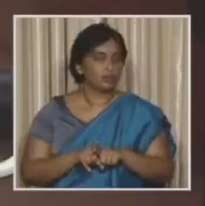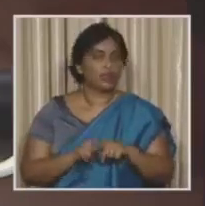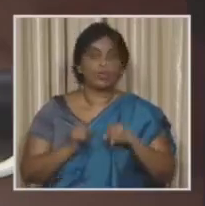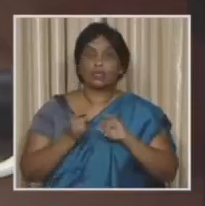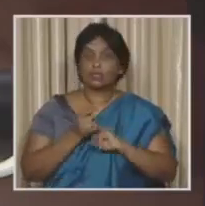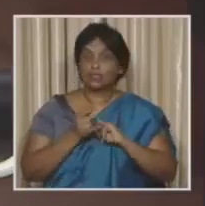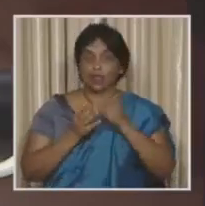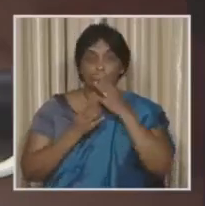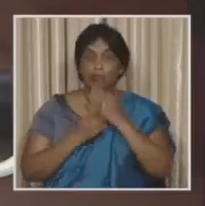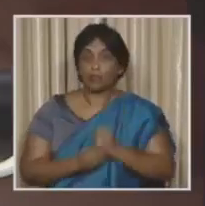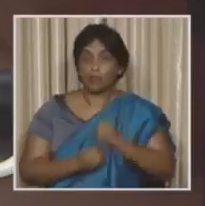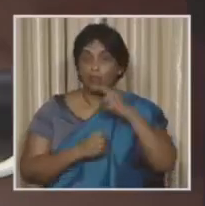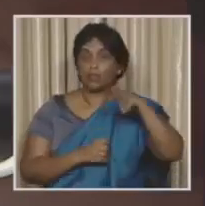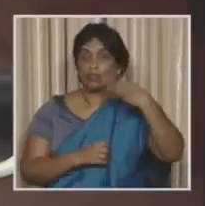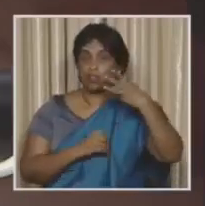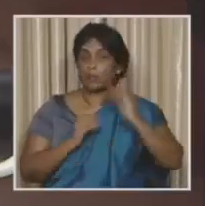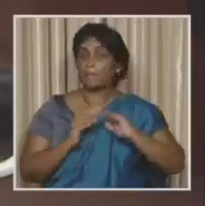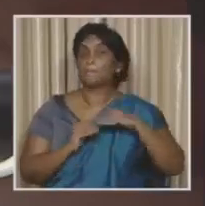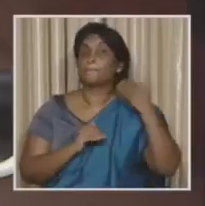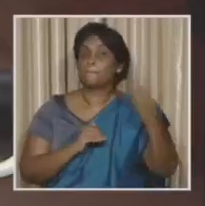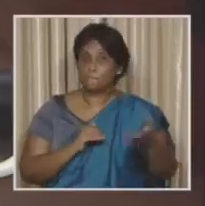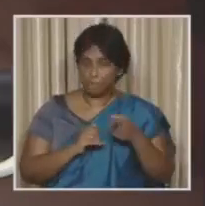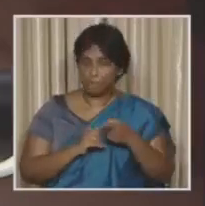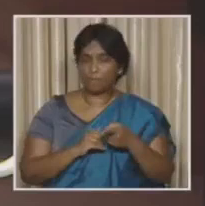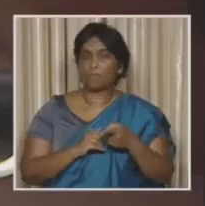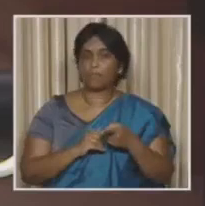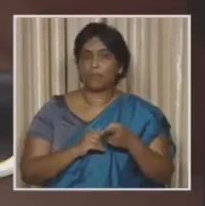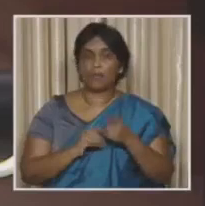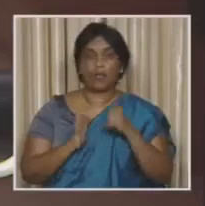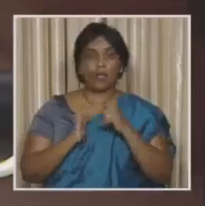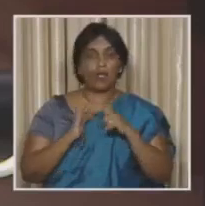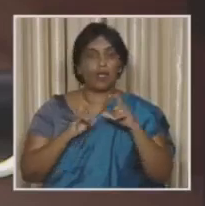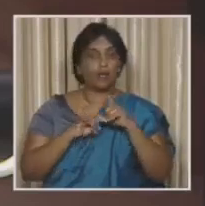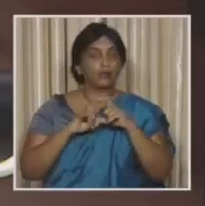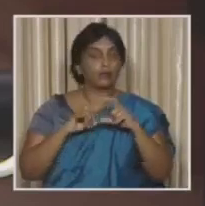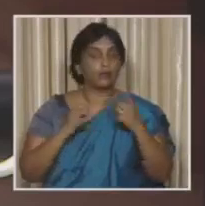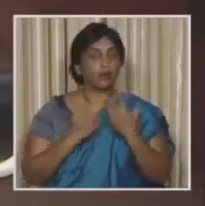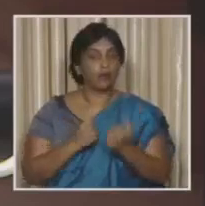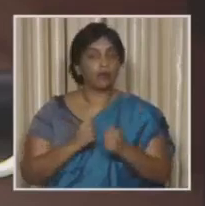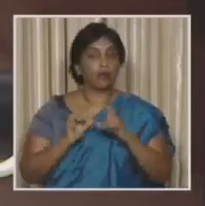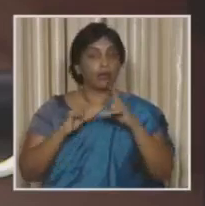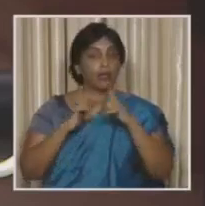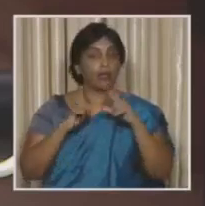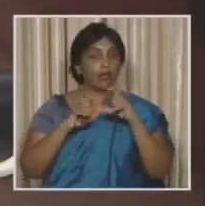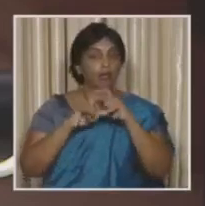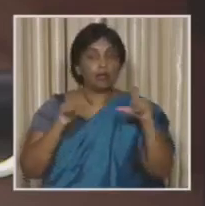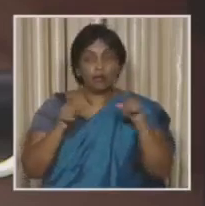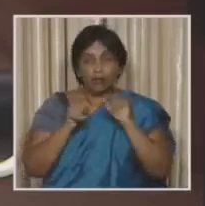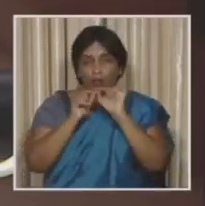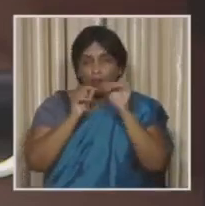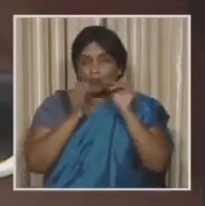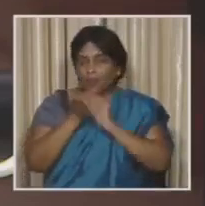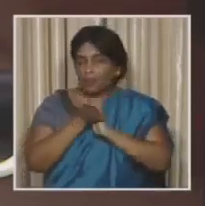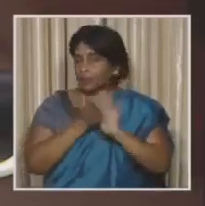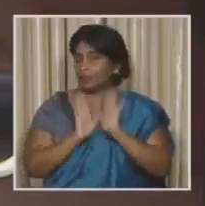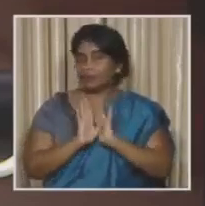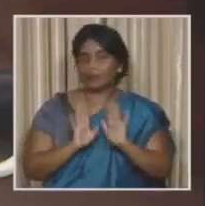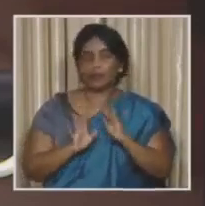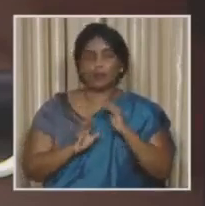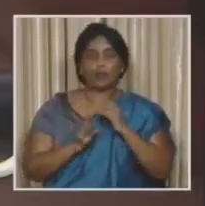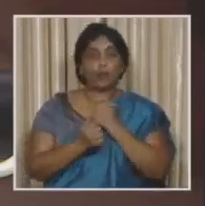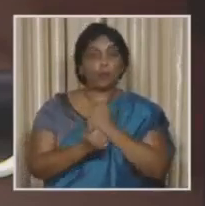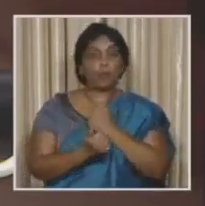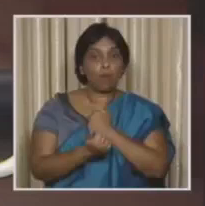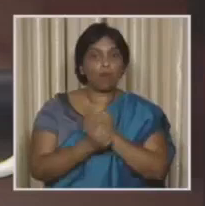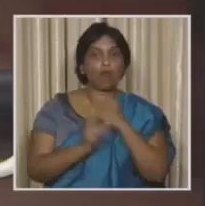සයින්ද මරුදු පුපුර හැරීමෙන් දින 3කට විතර පසුව තමයි හැඳුනුම්පත ලැබෙන්නේ. හැබැයි හැඳුනුම්පතර කිසි දෙයක් සිදු වී නැහැ. සයින්ද මරුදු